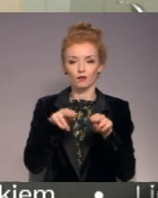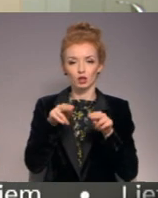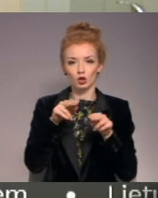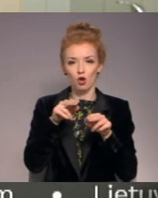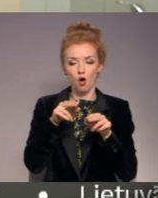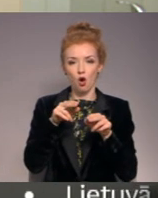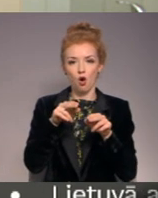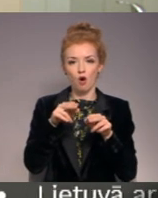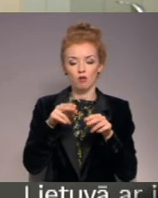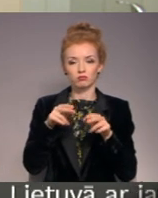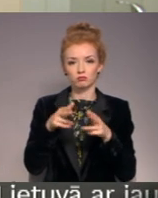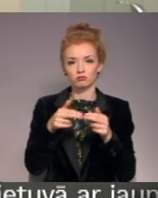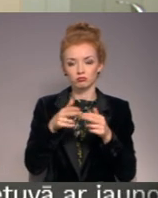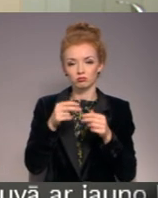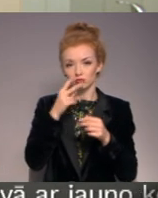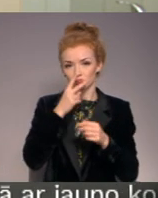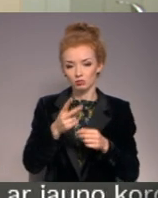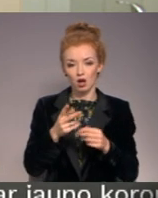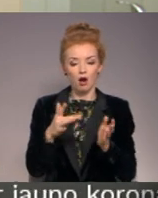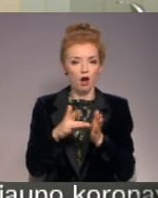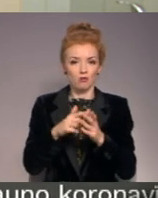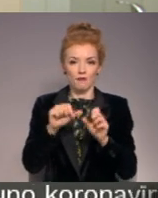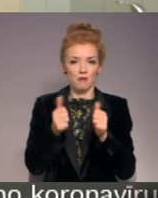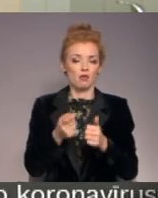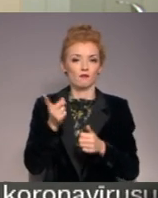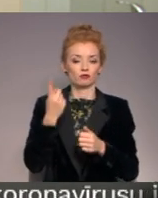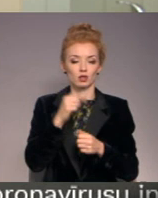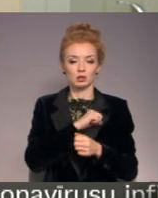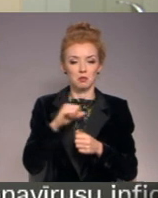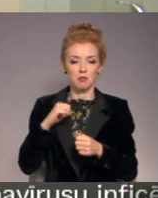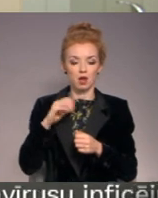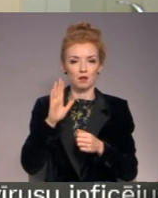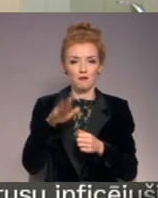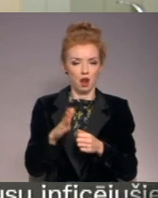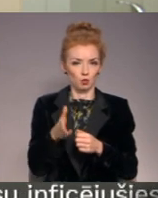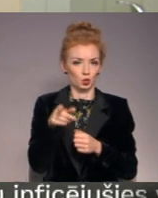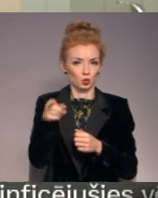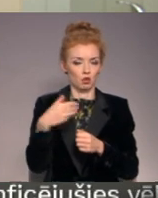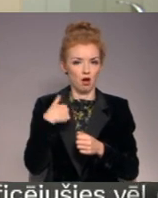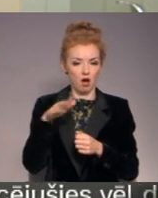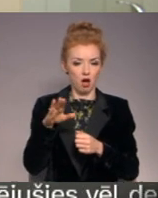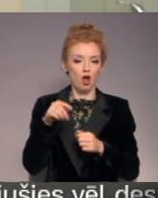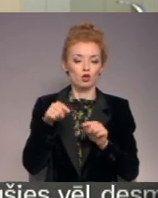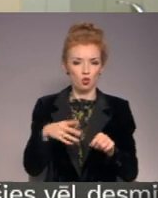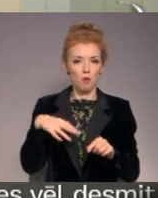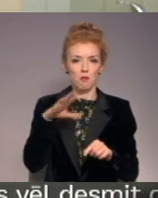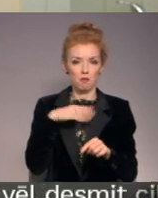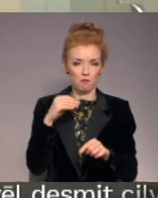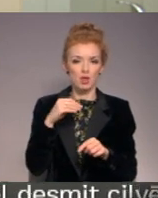novērošanu. Kāda veida, kur viņš viens pats varēja tur atrasties, to mēs